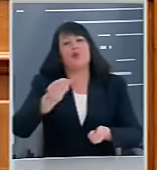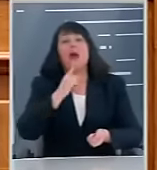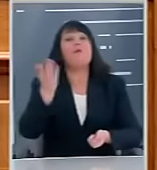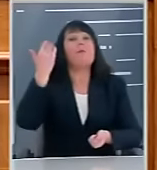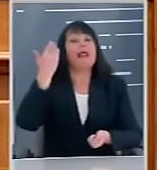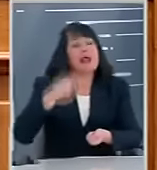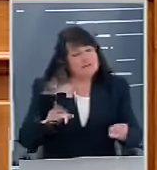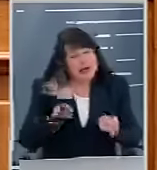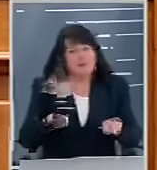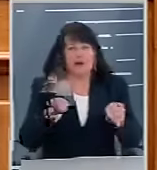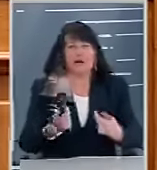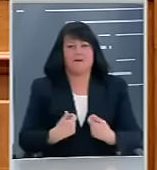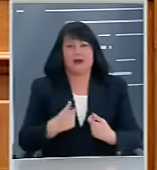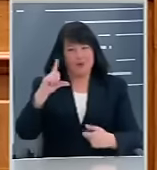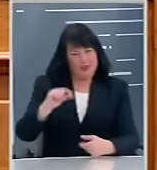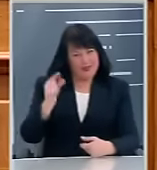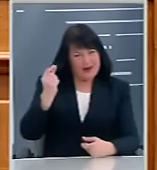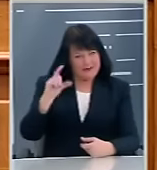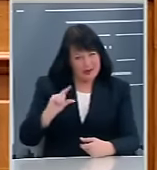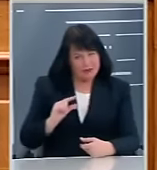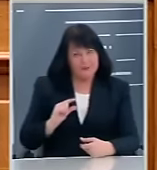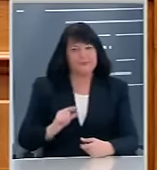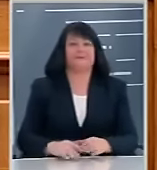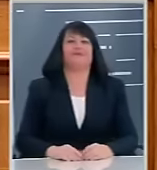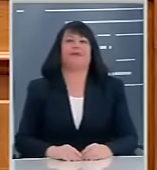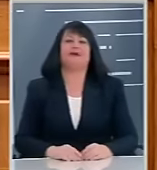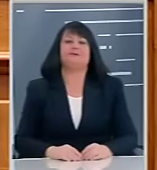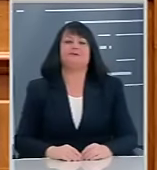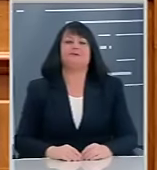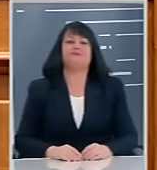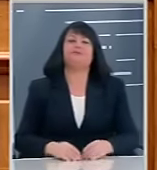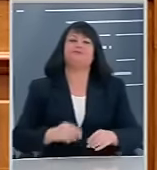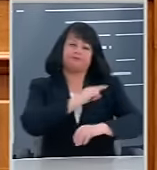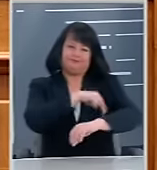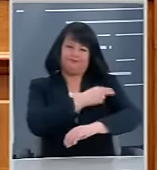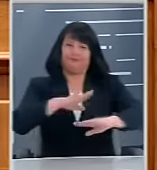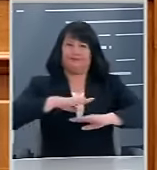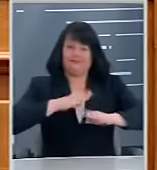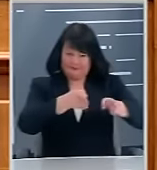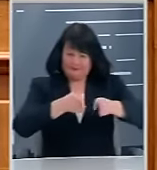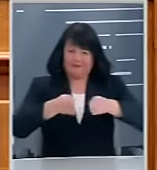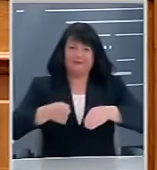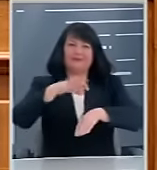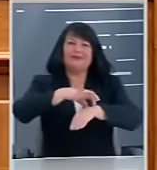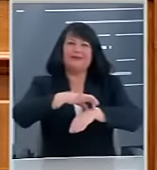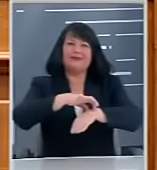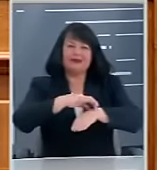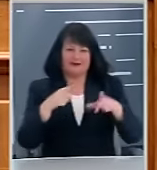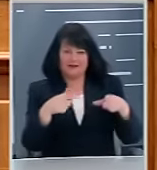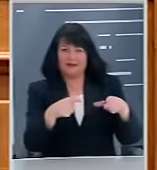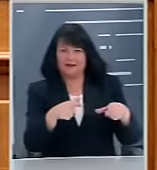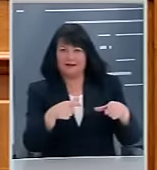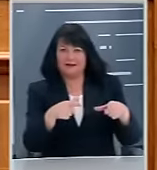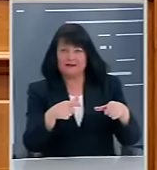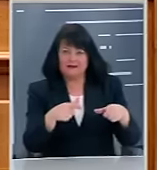παρελθόν. Ο αριθμός των νοσηλευθέντων στα στρατιωτικά νοσοκομεία έφτασε στους